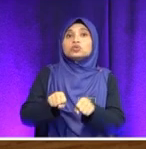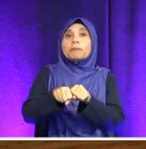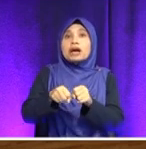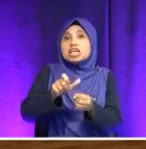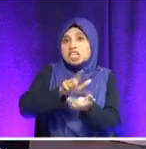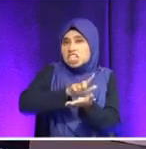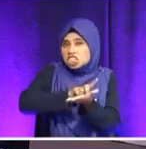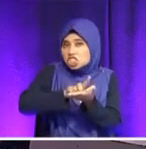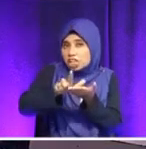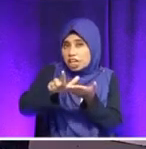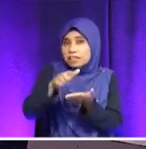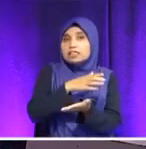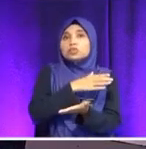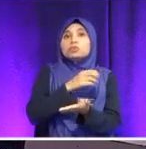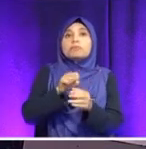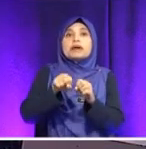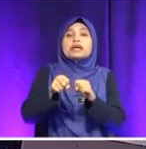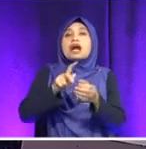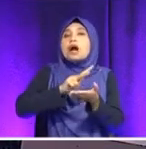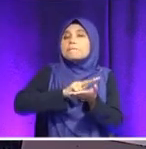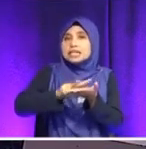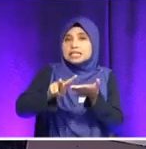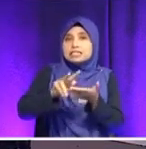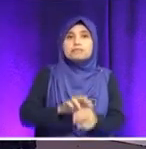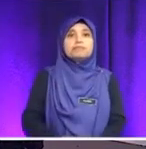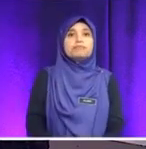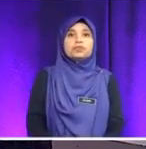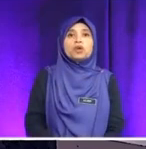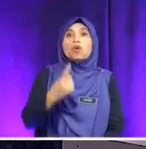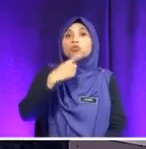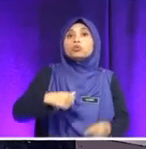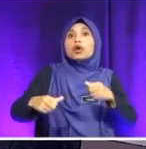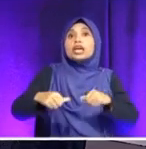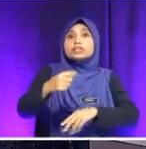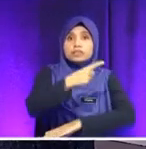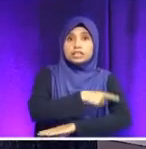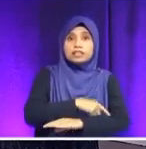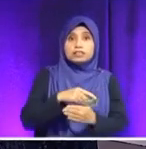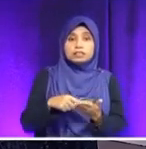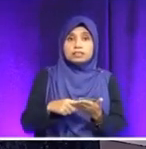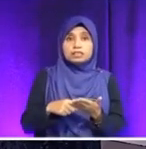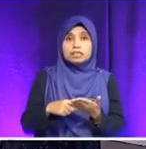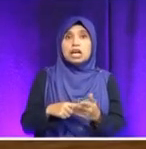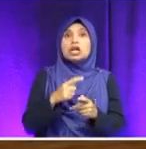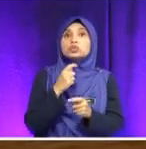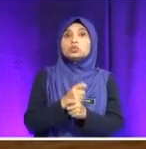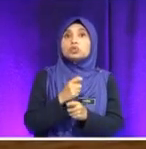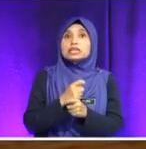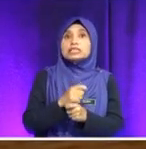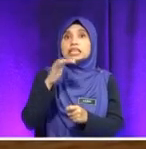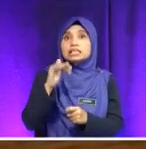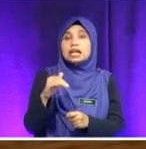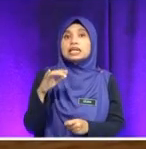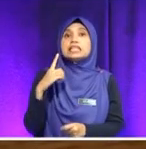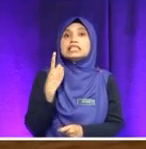kelihatan lebih kemas. Okey, untuk aktiviti hari ini, ini adalah tugasan yang kita kena buatlah Aiman.